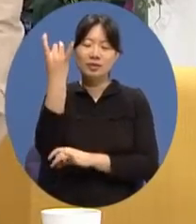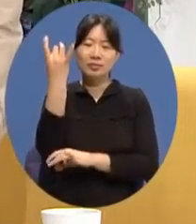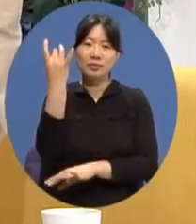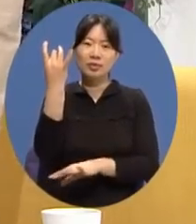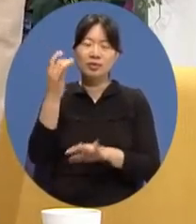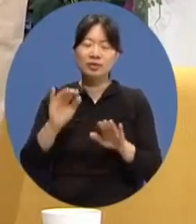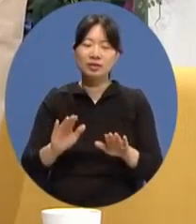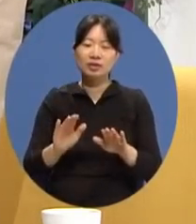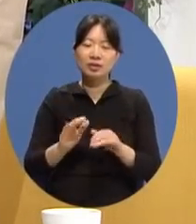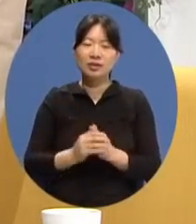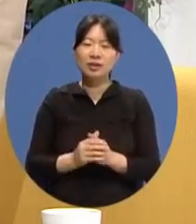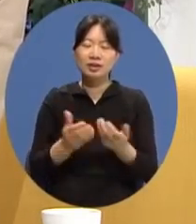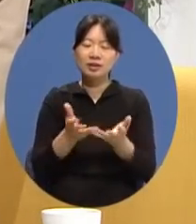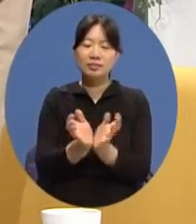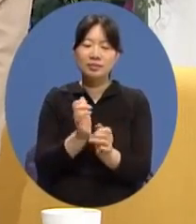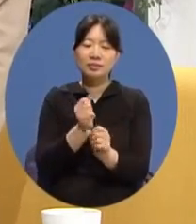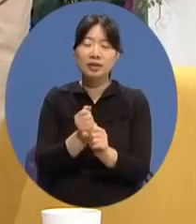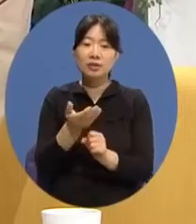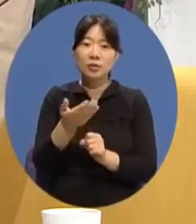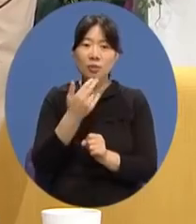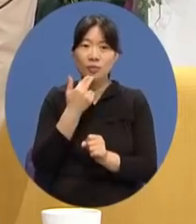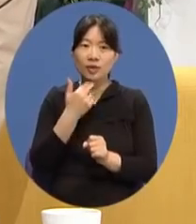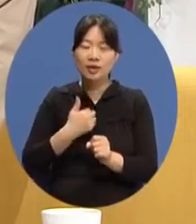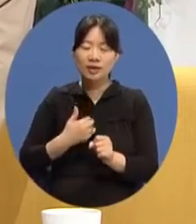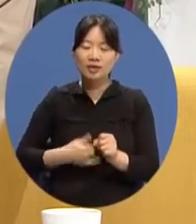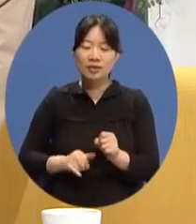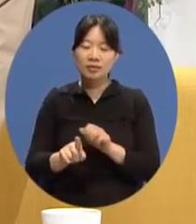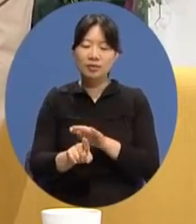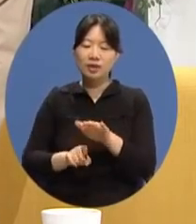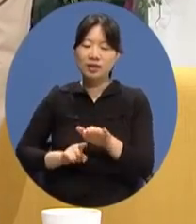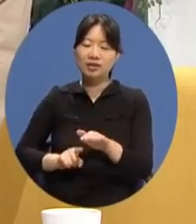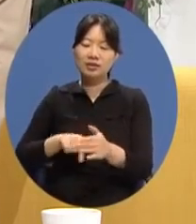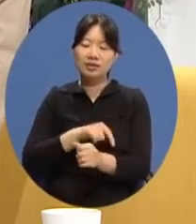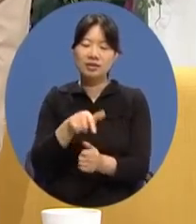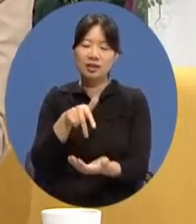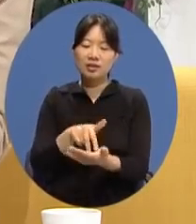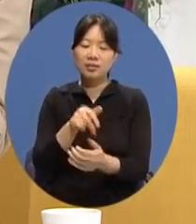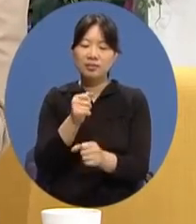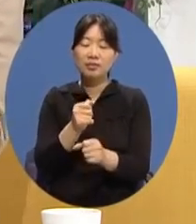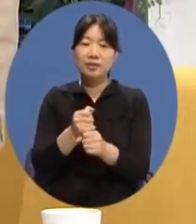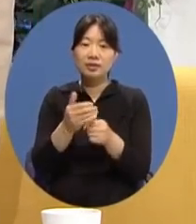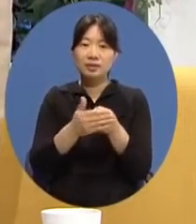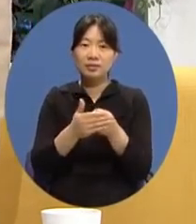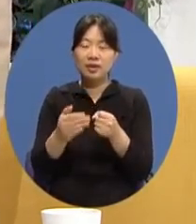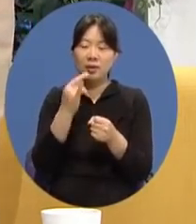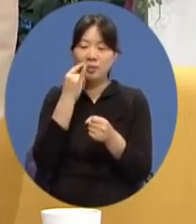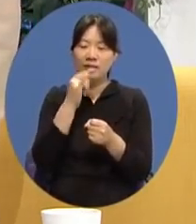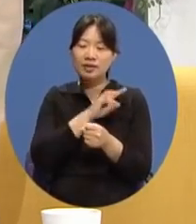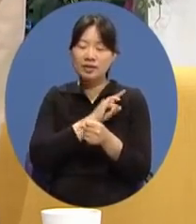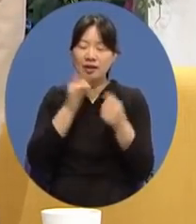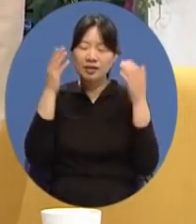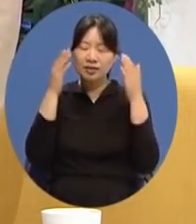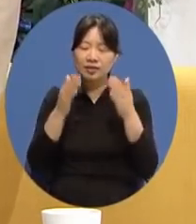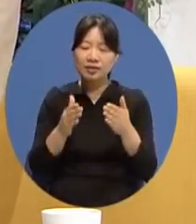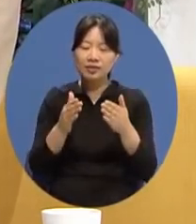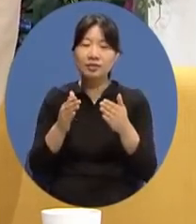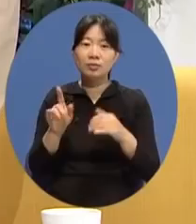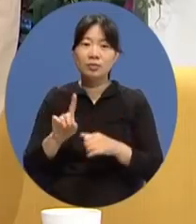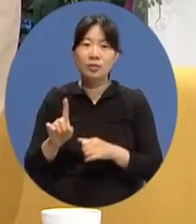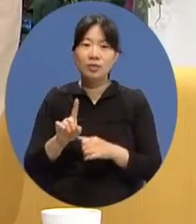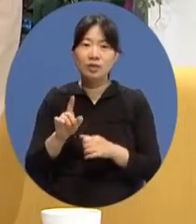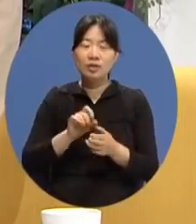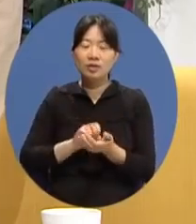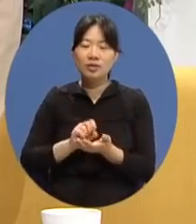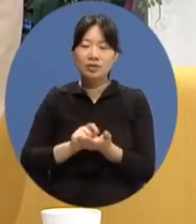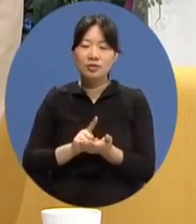기본적으로 팀을 만들어주지 않으면 내 아이만 이렇게 도태되는 그런 상황까지도 네. 가기 때문에 엄마들이 제일 심혈을 기울이는 부분이요. 네. 축구